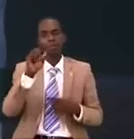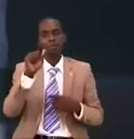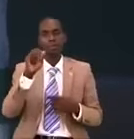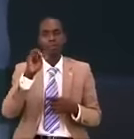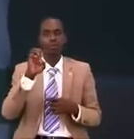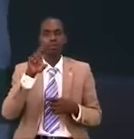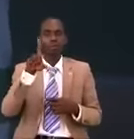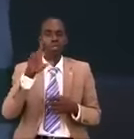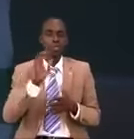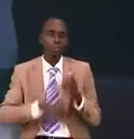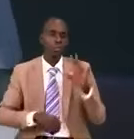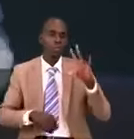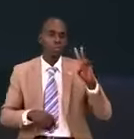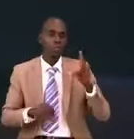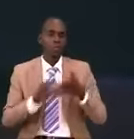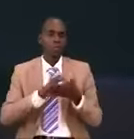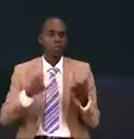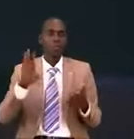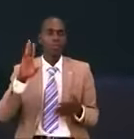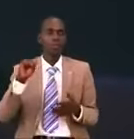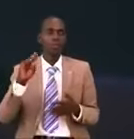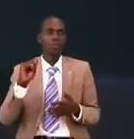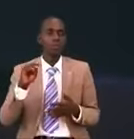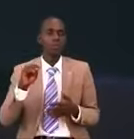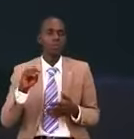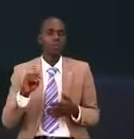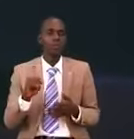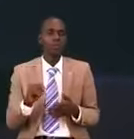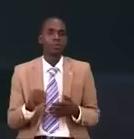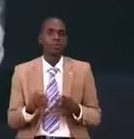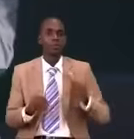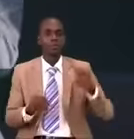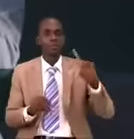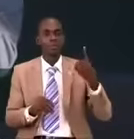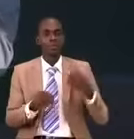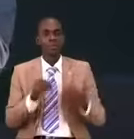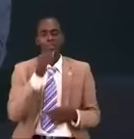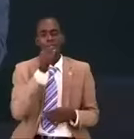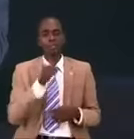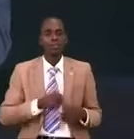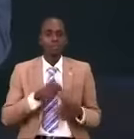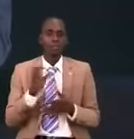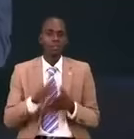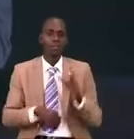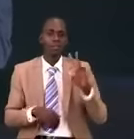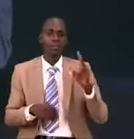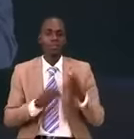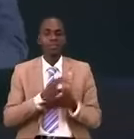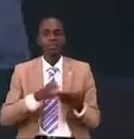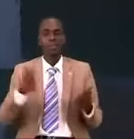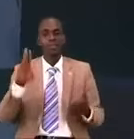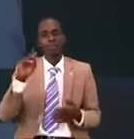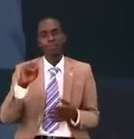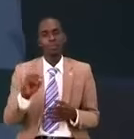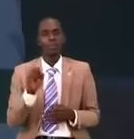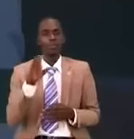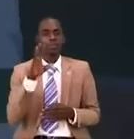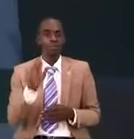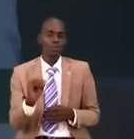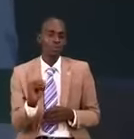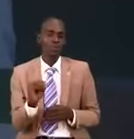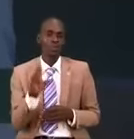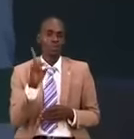avec ainsi avec une fronde et une pierre David fait preuve que le Philistin